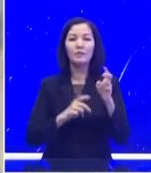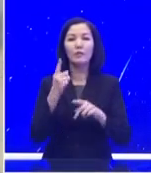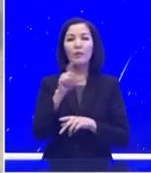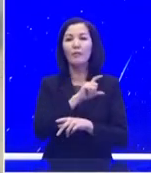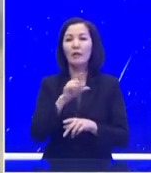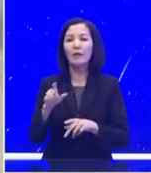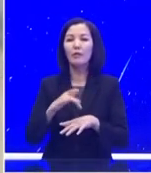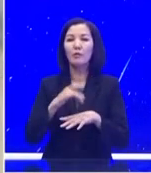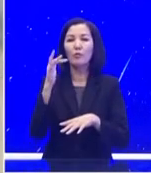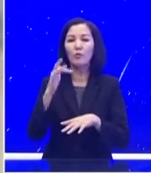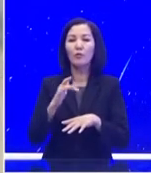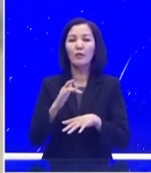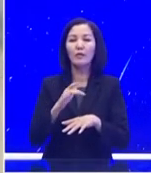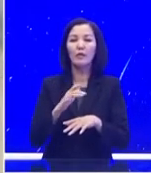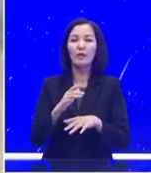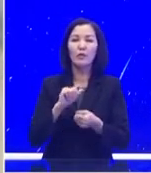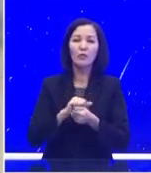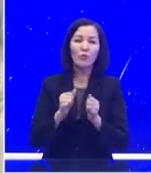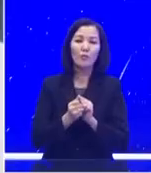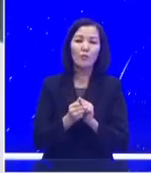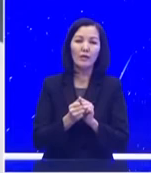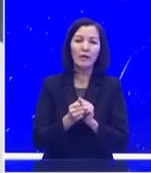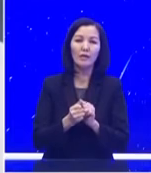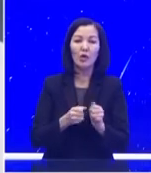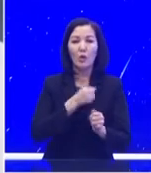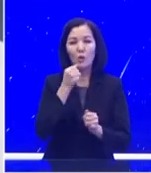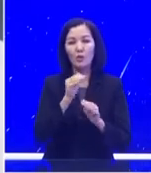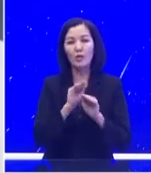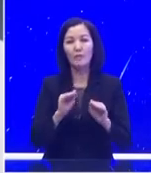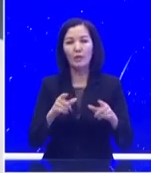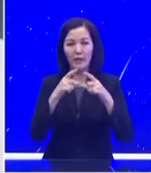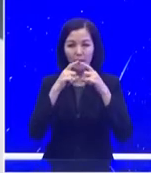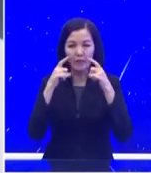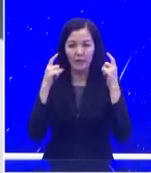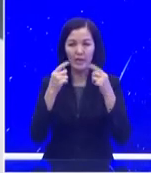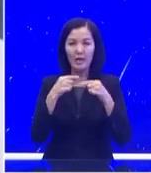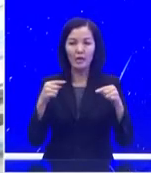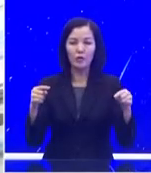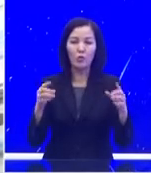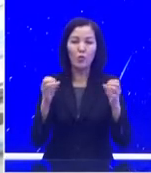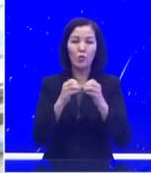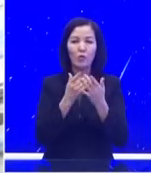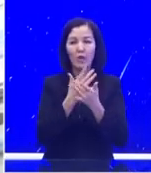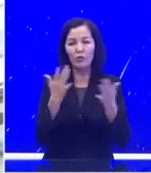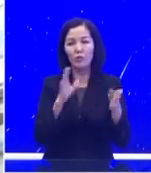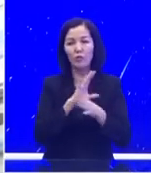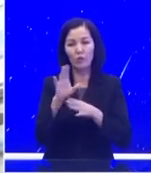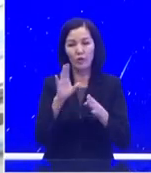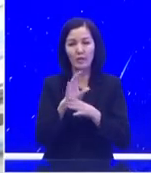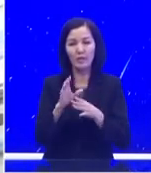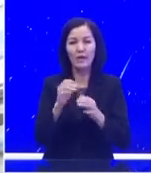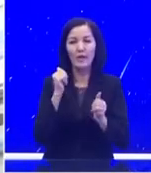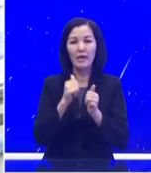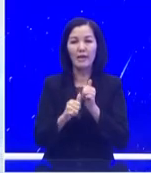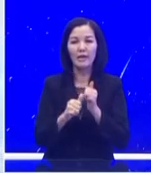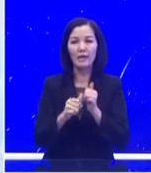көп қабатты, көмір фильтрлі, балалар мен ересектерге арналған респираторлы бетперде сияқты өнімнің 10-ға жуық түрі өндіріледі. Олардың